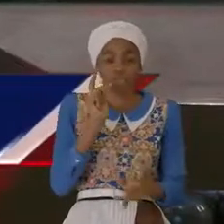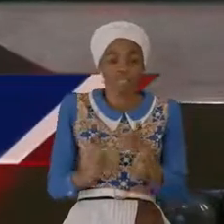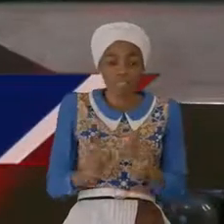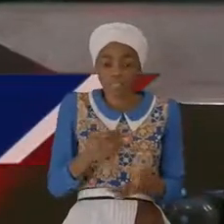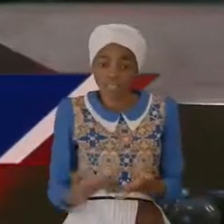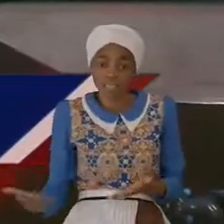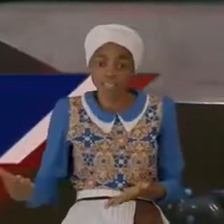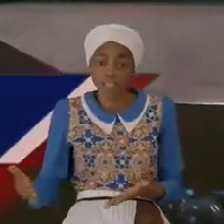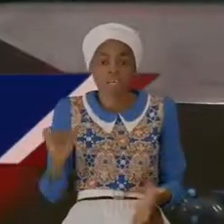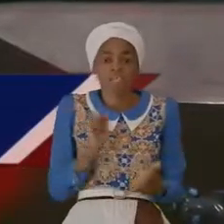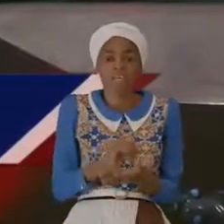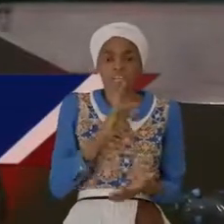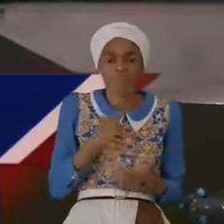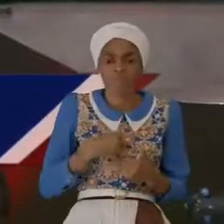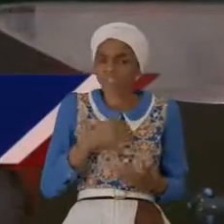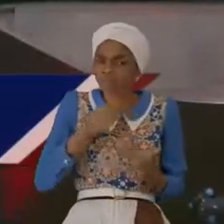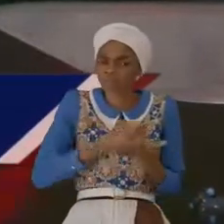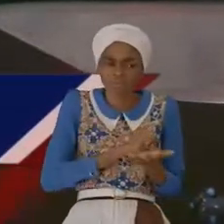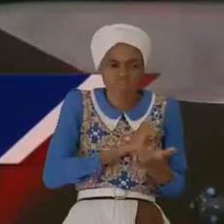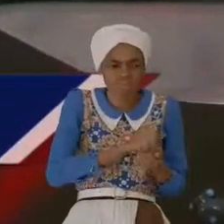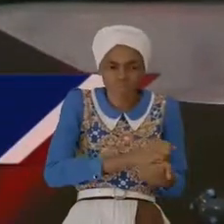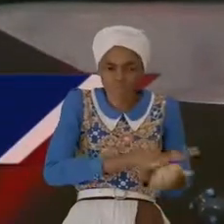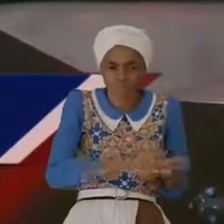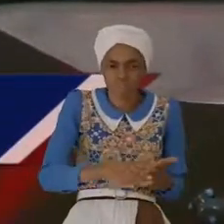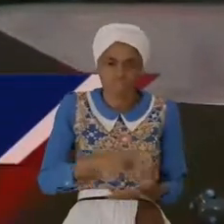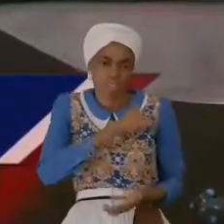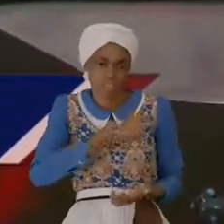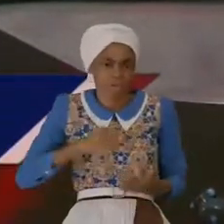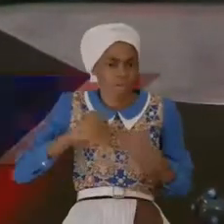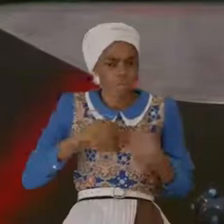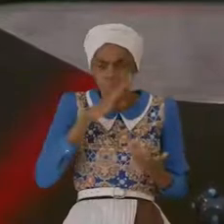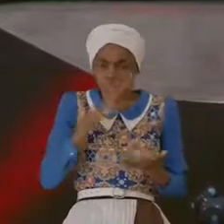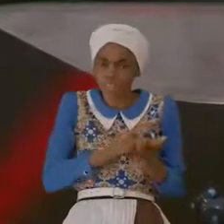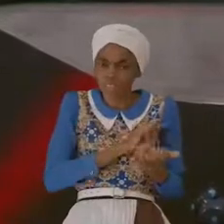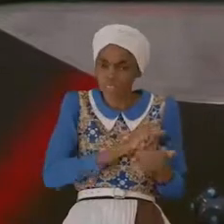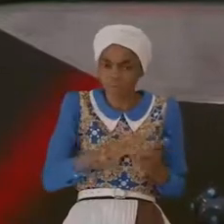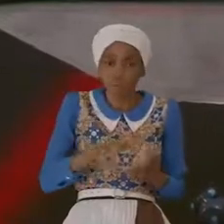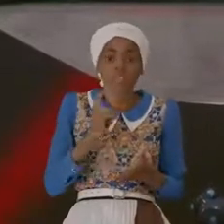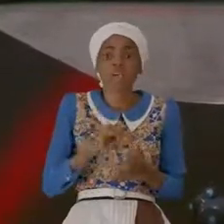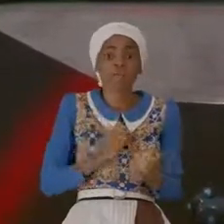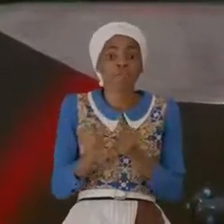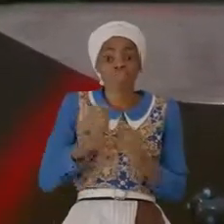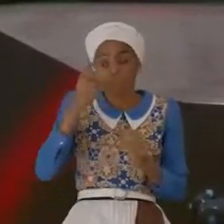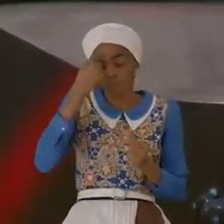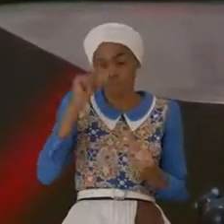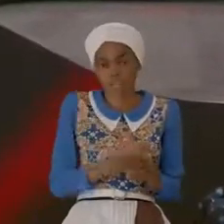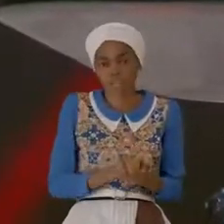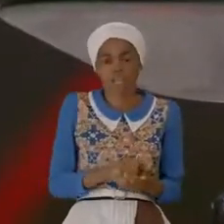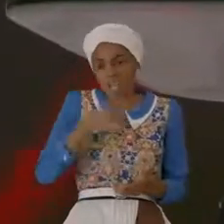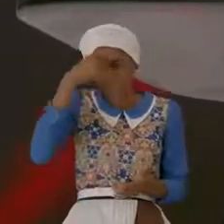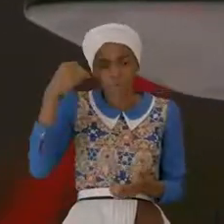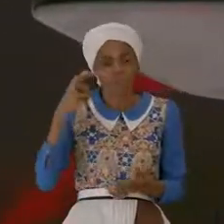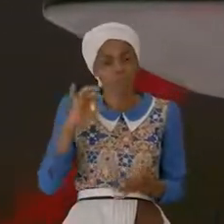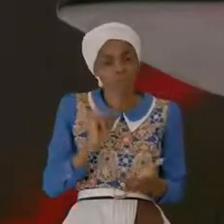ils doivent se battre pour ce qui a été aboli, la circoncision abolie. Alors, ils se battent pour cela.